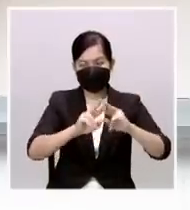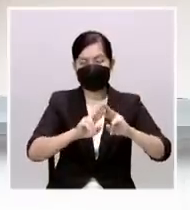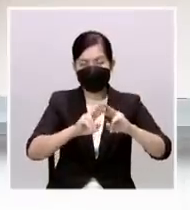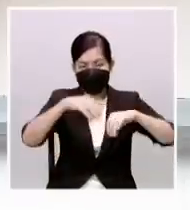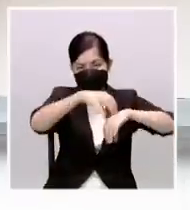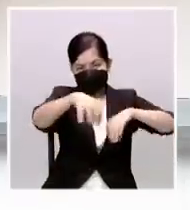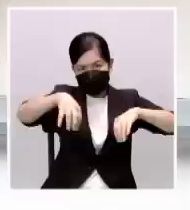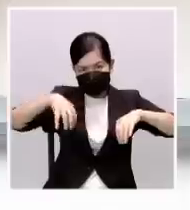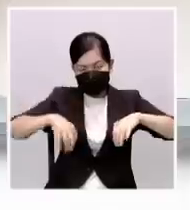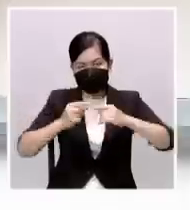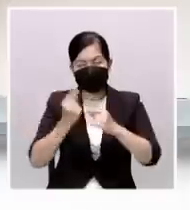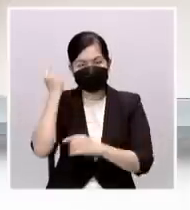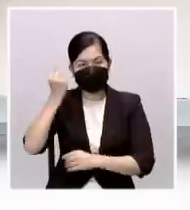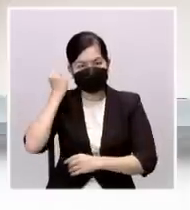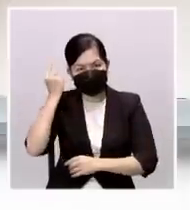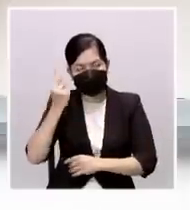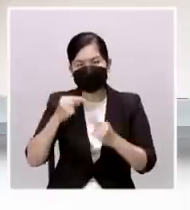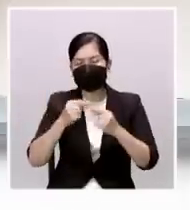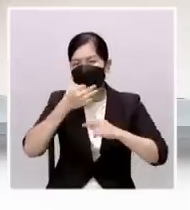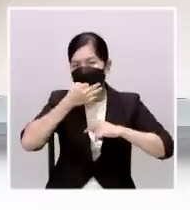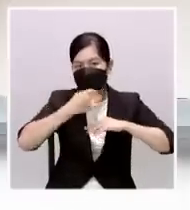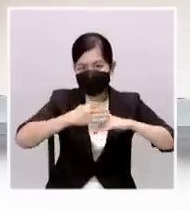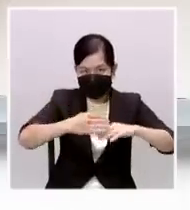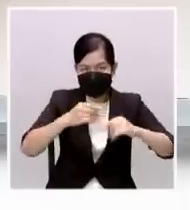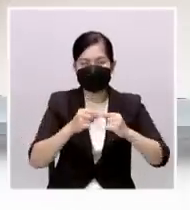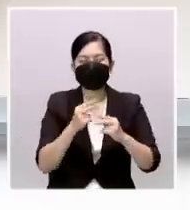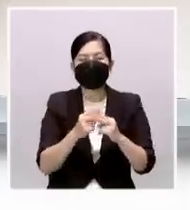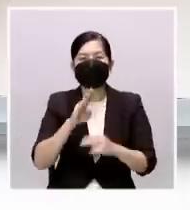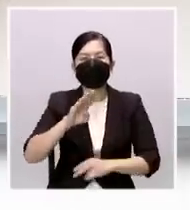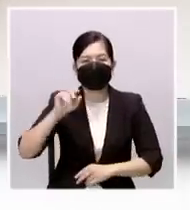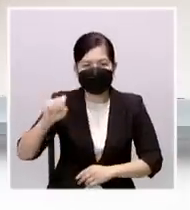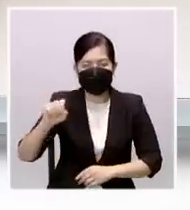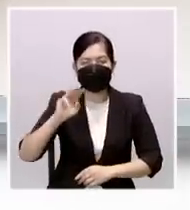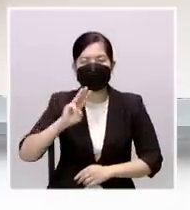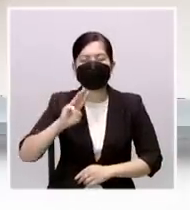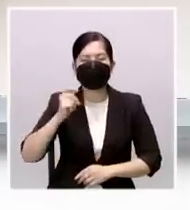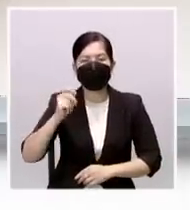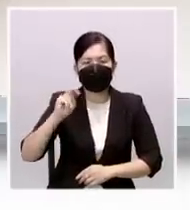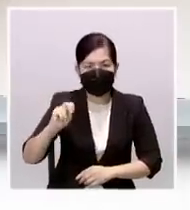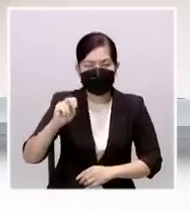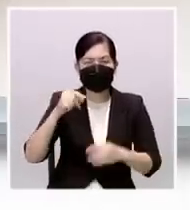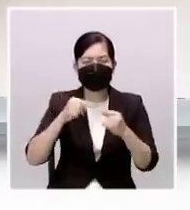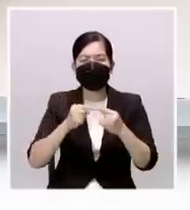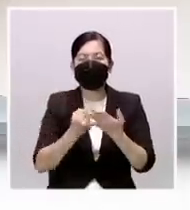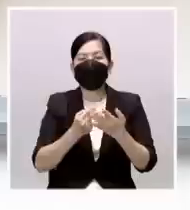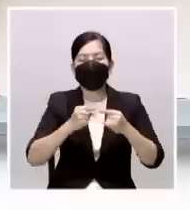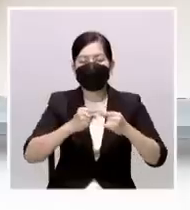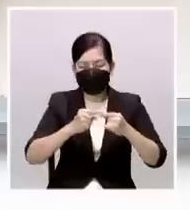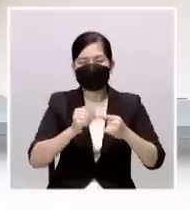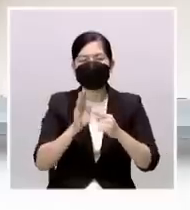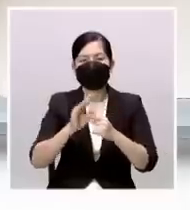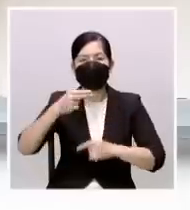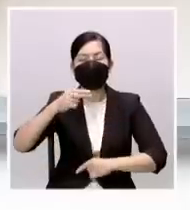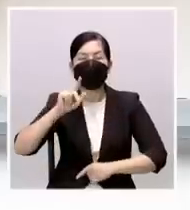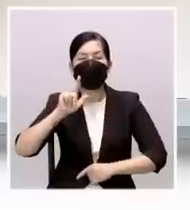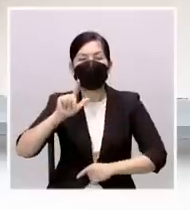คะไม่ว่าจะเป็นชายหาดบางแสนหาดวรรณภาแล้วก็แหลมแท่นนะคะพร้อมกับมีเจ้าหน้าที่เนี่ยลงไปควบคุมมาตรการกันอย่างเข้มงว